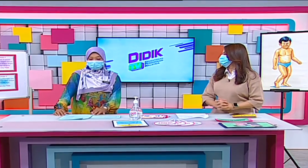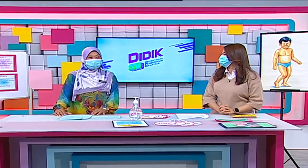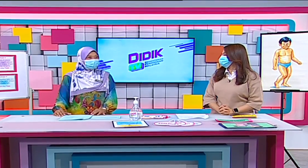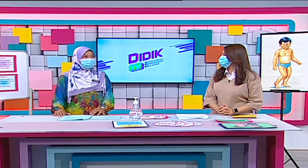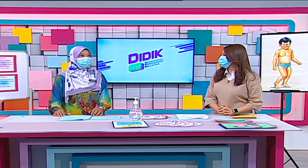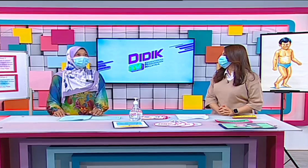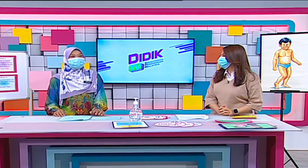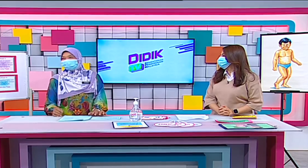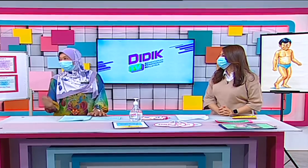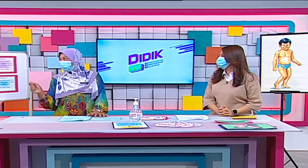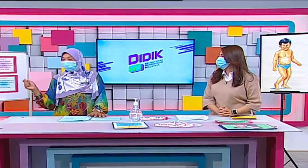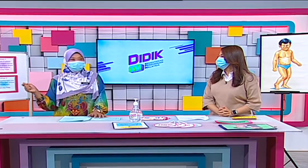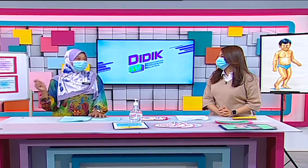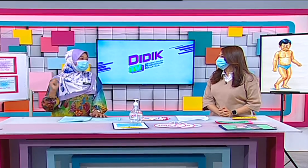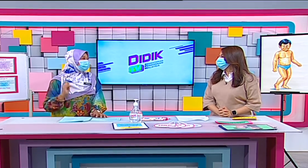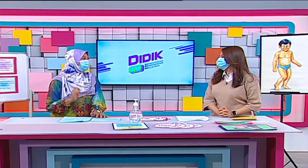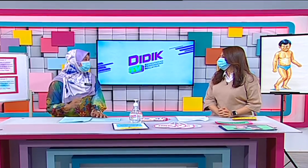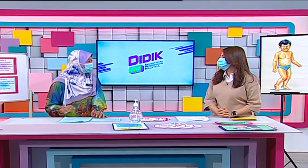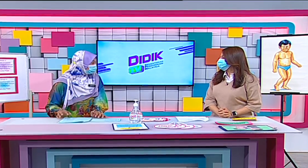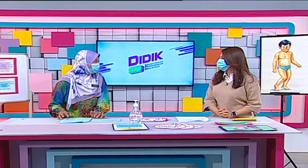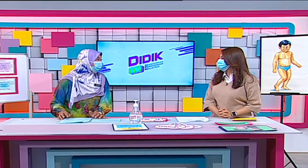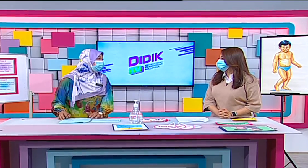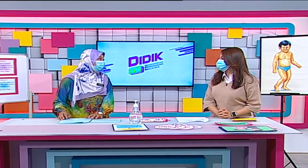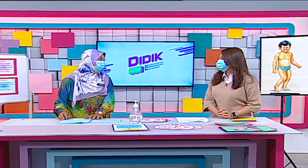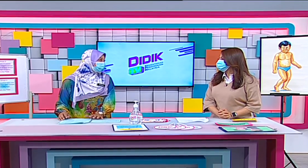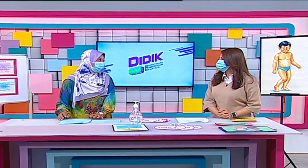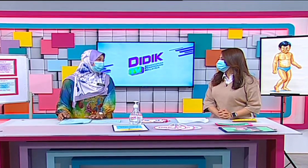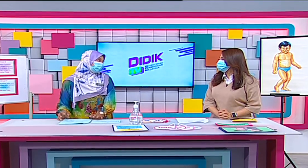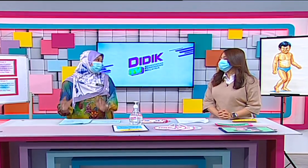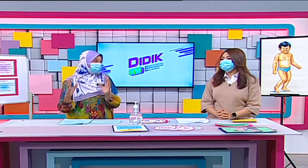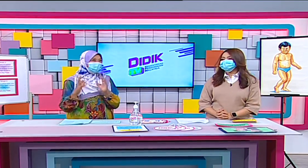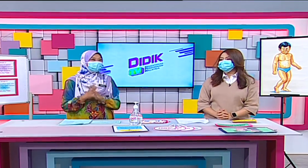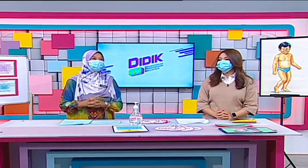Cikgu Haryanti. Untuk sebagai penterjemah kepada pendidikan khas.